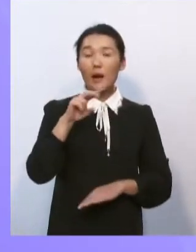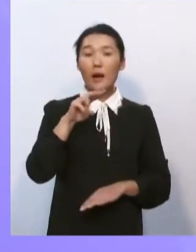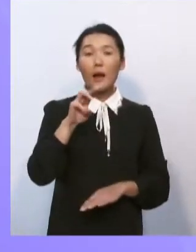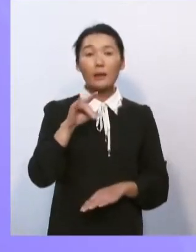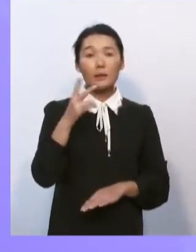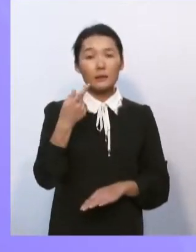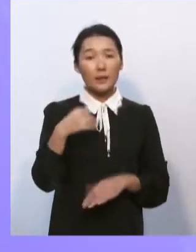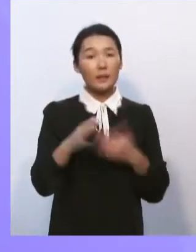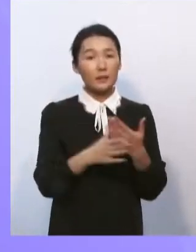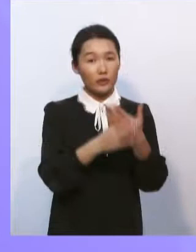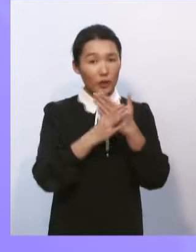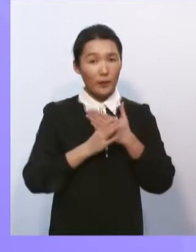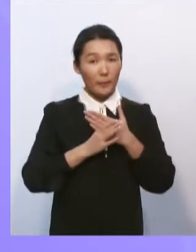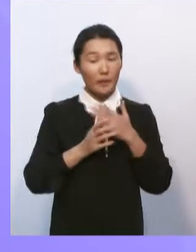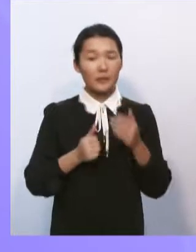кыз жардам берди.